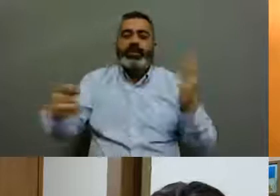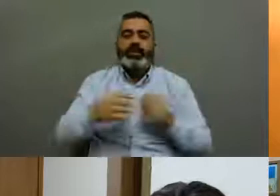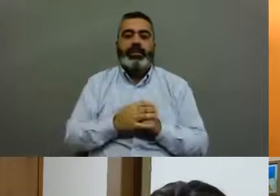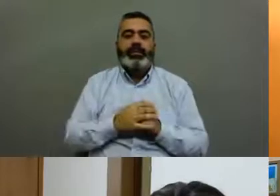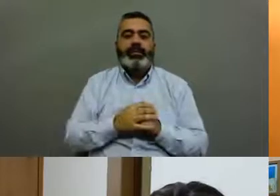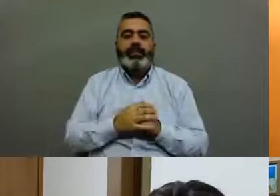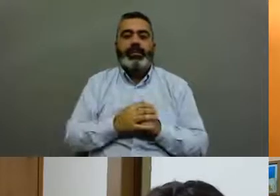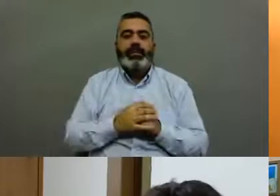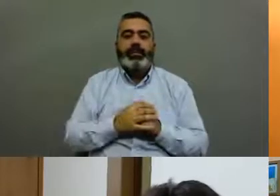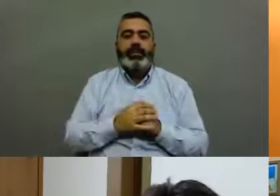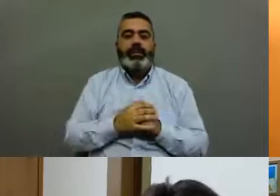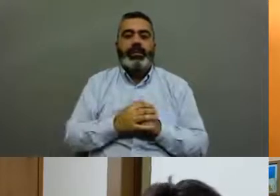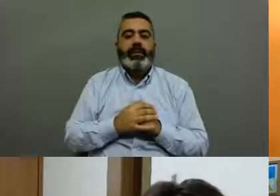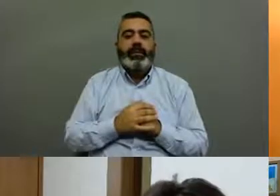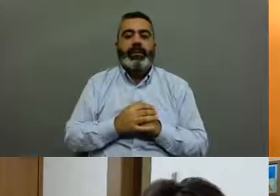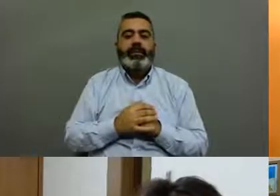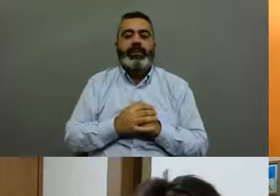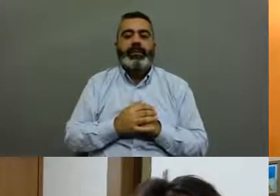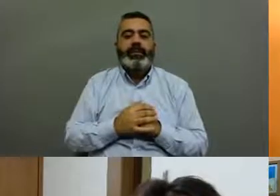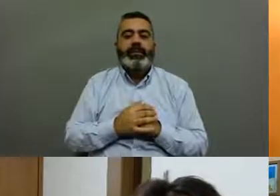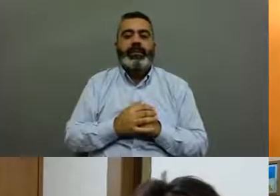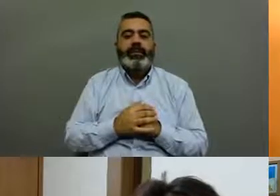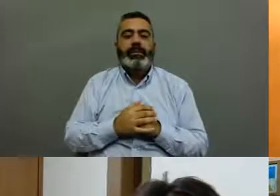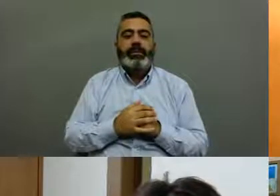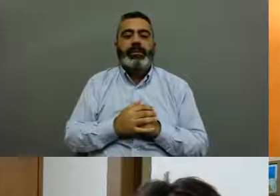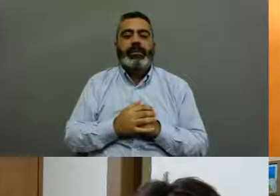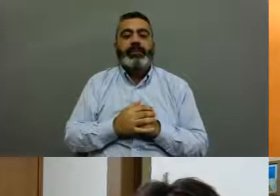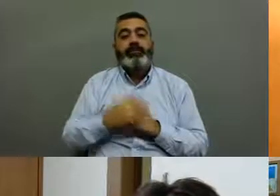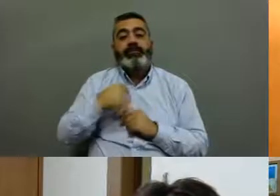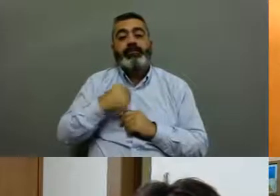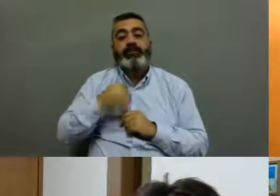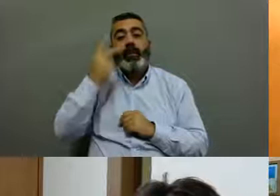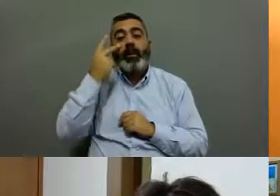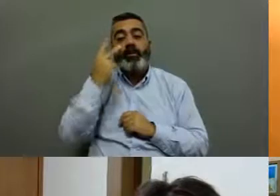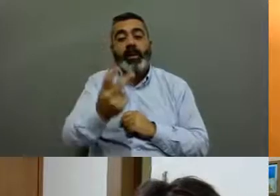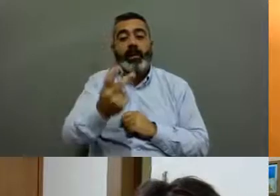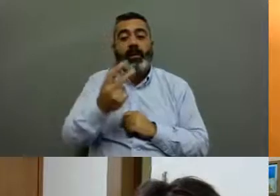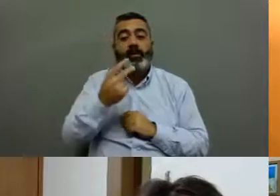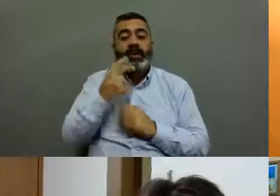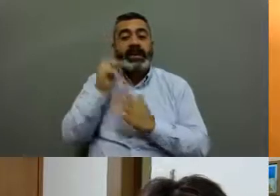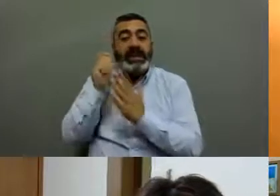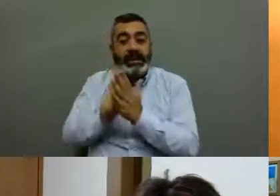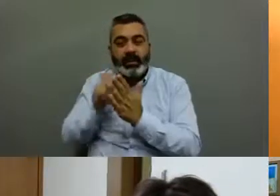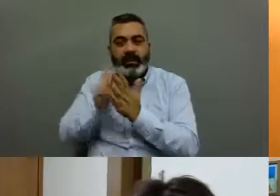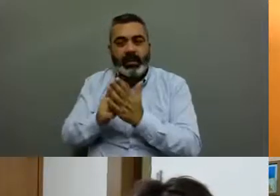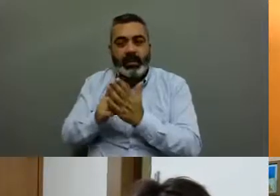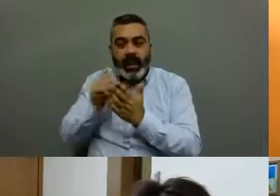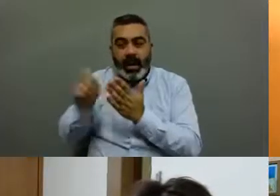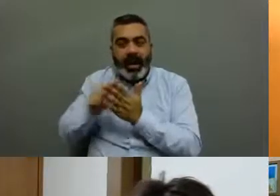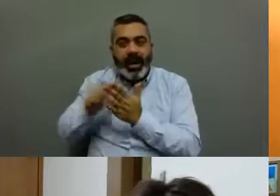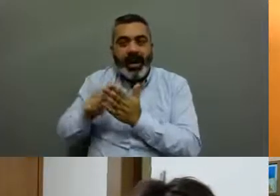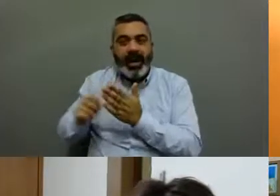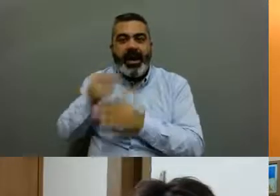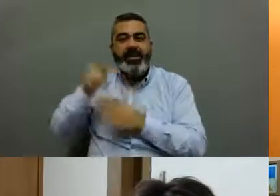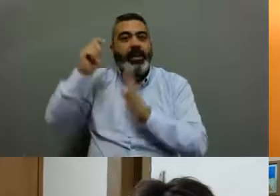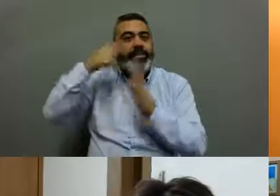εκεί και πέρα, βλέπω πως έχω έντονες σημειώσεις για την ταινία Born